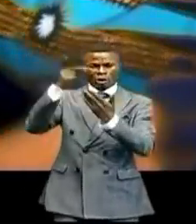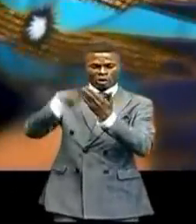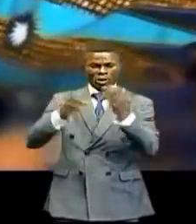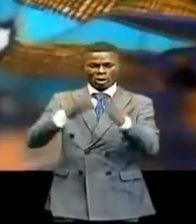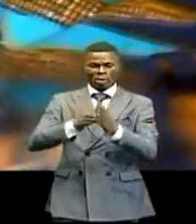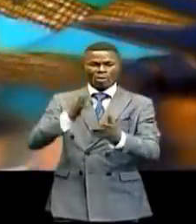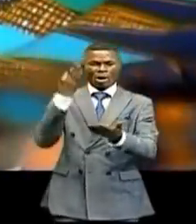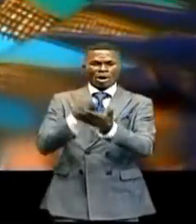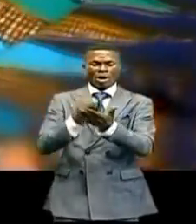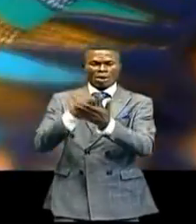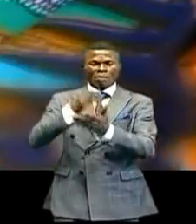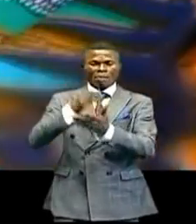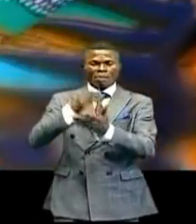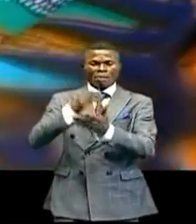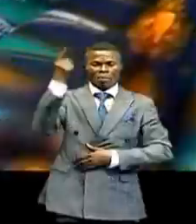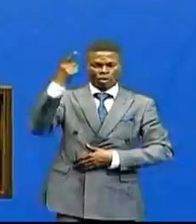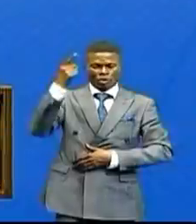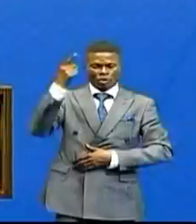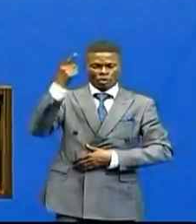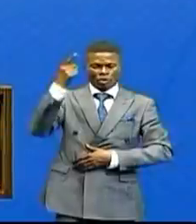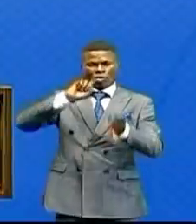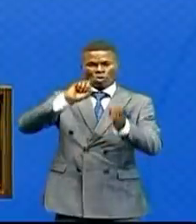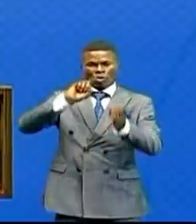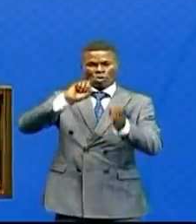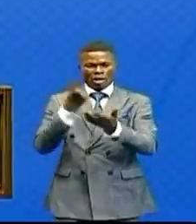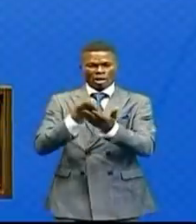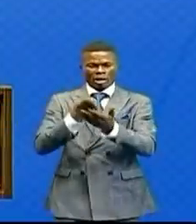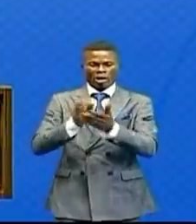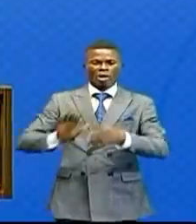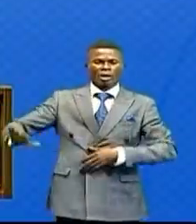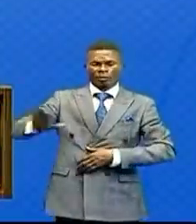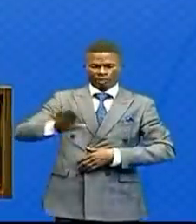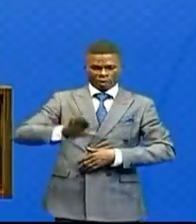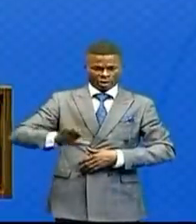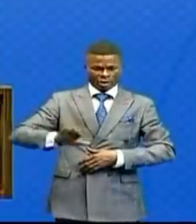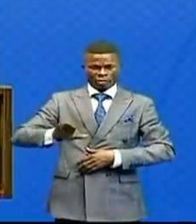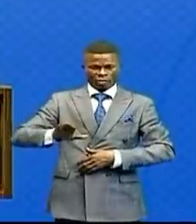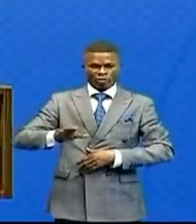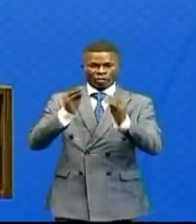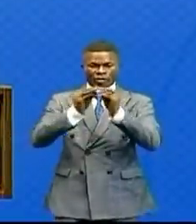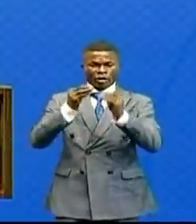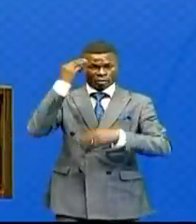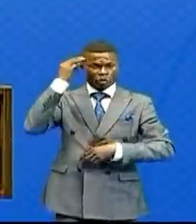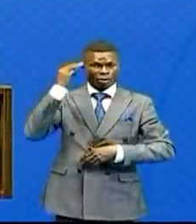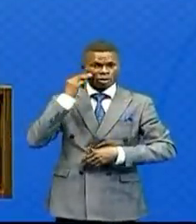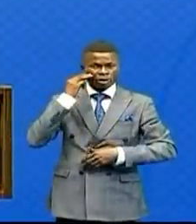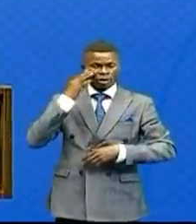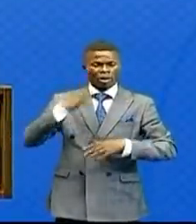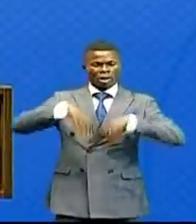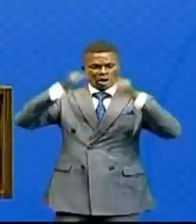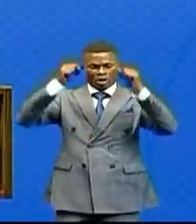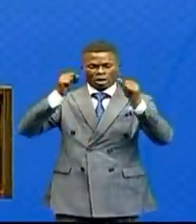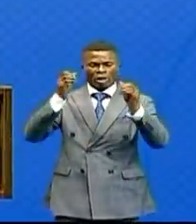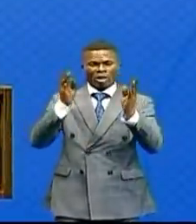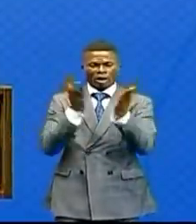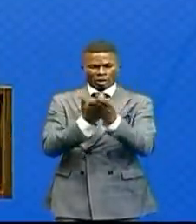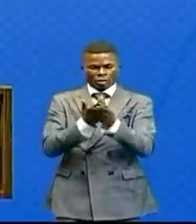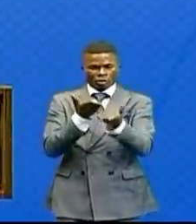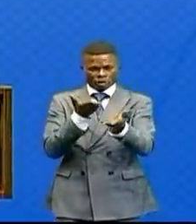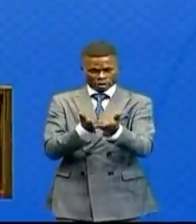le FMI en vue de la diversification de l'économie nationale. Le Conseil des ministres a pris acte de ce rapport.